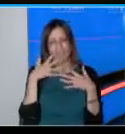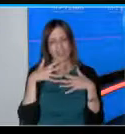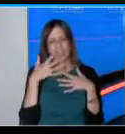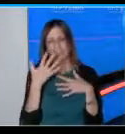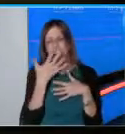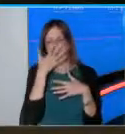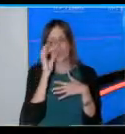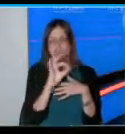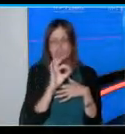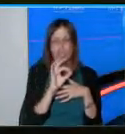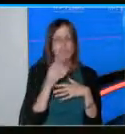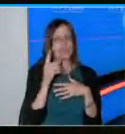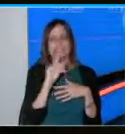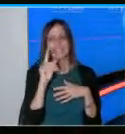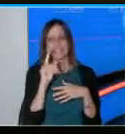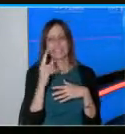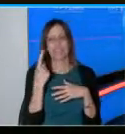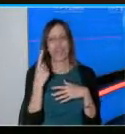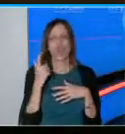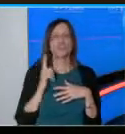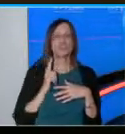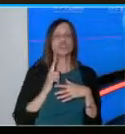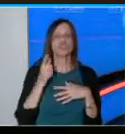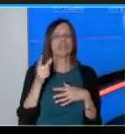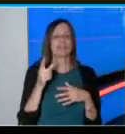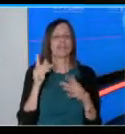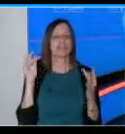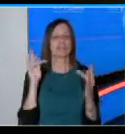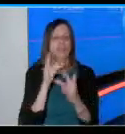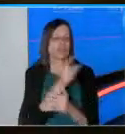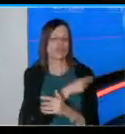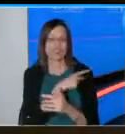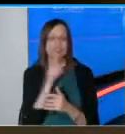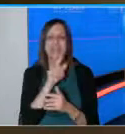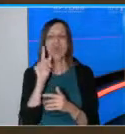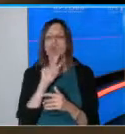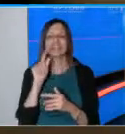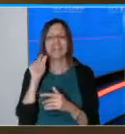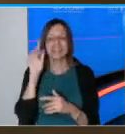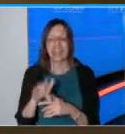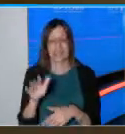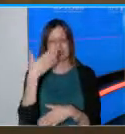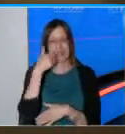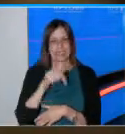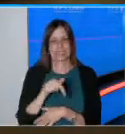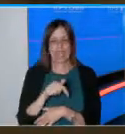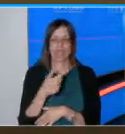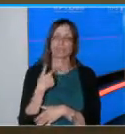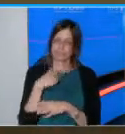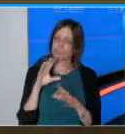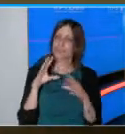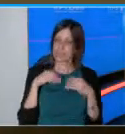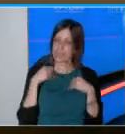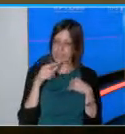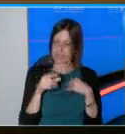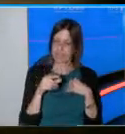חושב שזה לא פרסונלי לשוטרים, זה פרסונלי, זה כנגד מדינת ישראל. אני מסכים איתך,